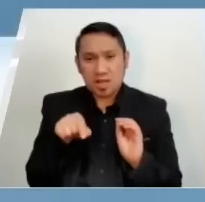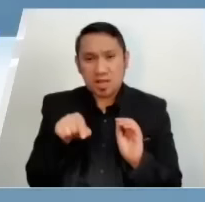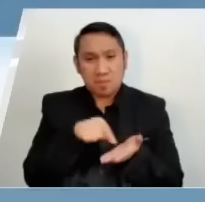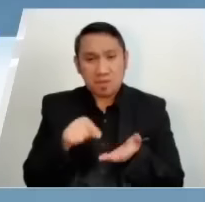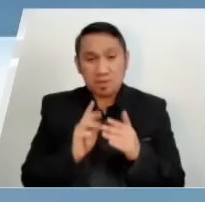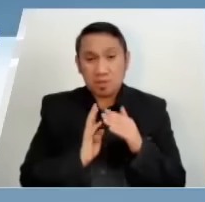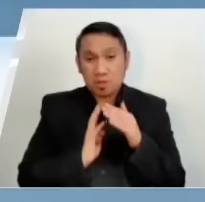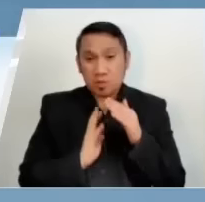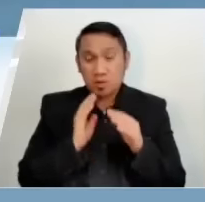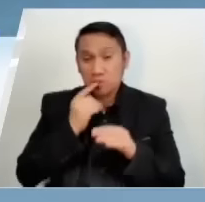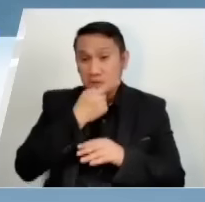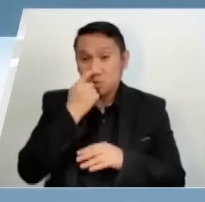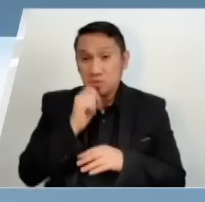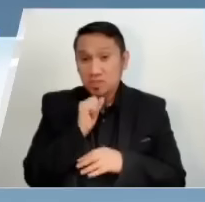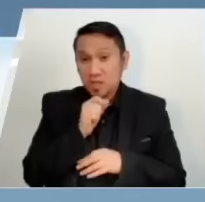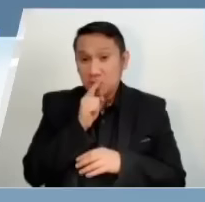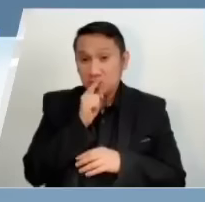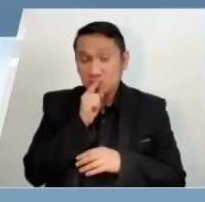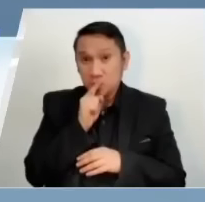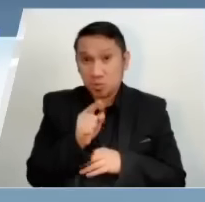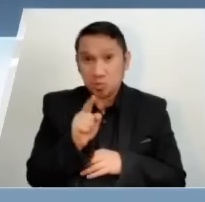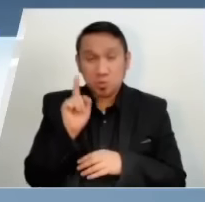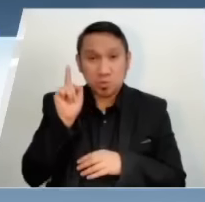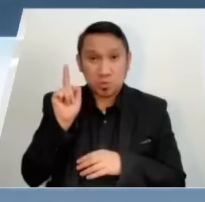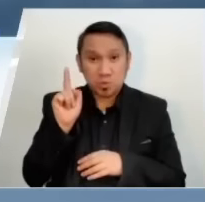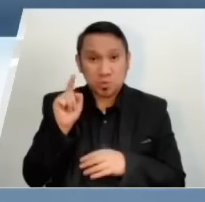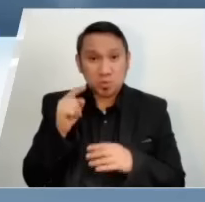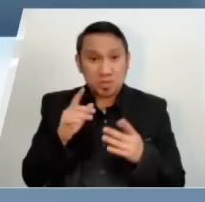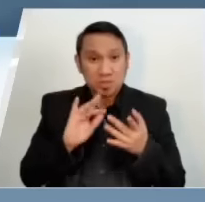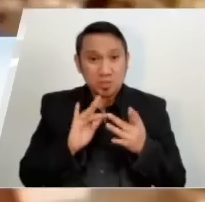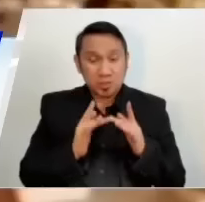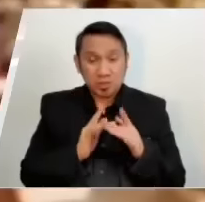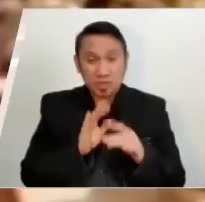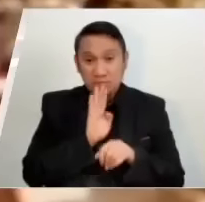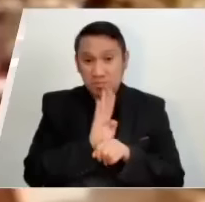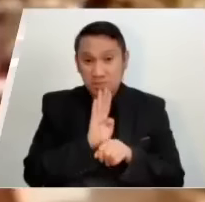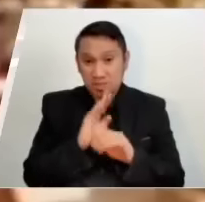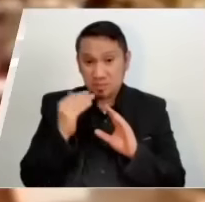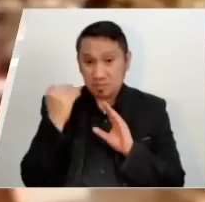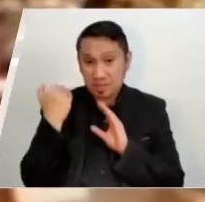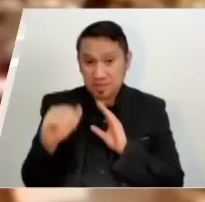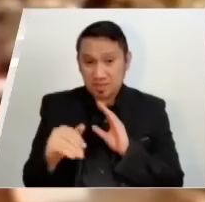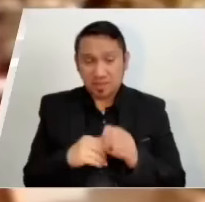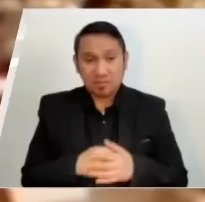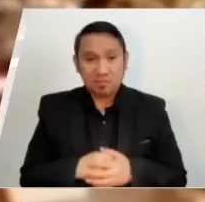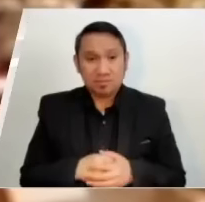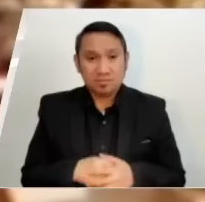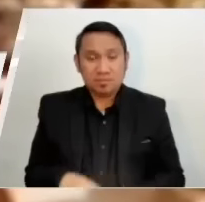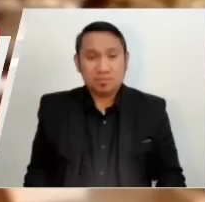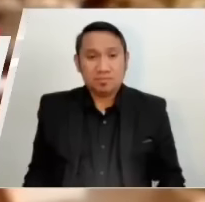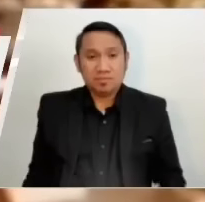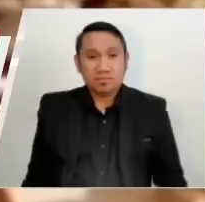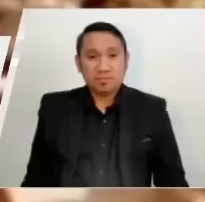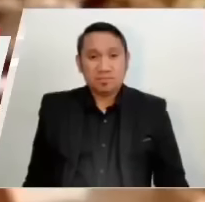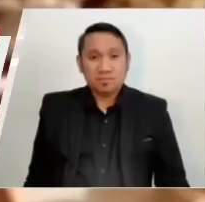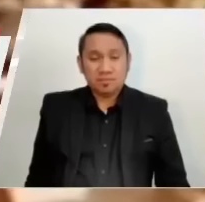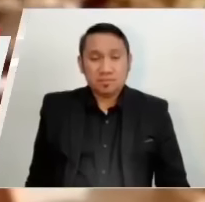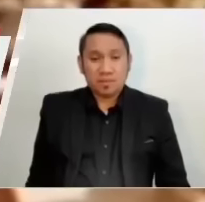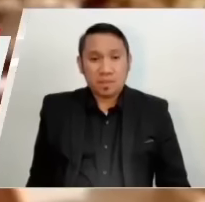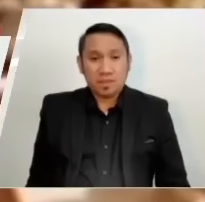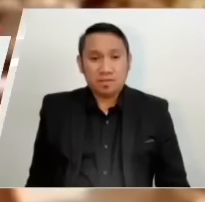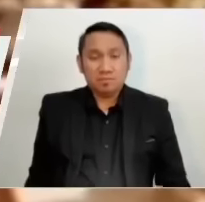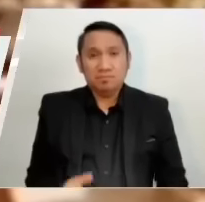hindi totoo ang screen grab ng online transaction na pinadala kay Elnor. Parang ano po kayo, guys? Parang hindi